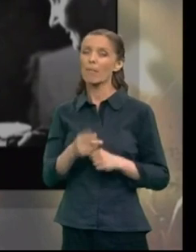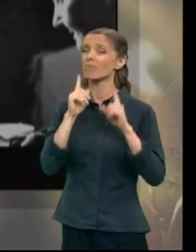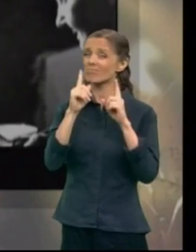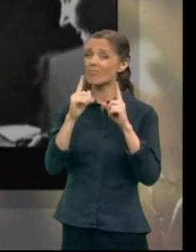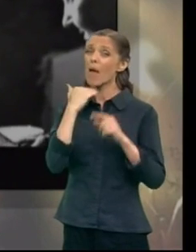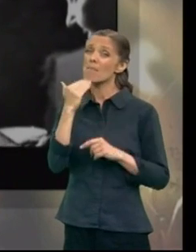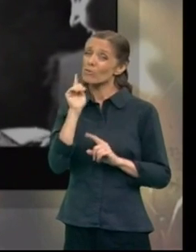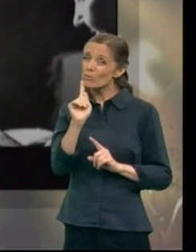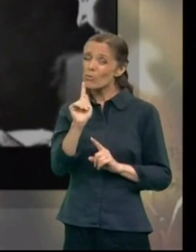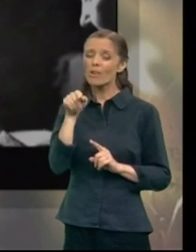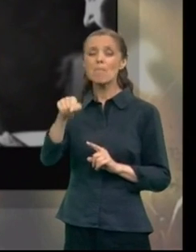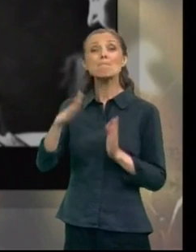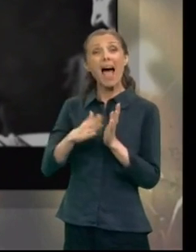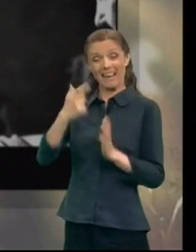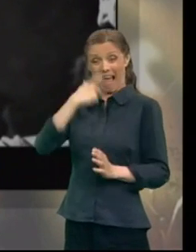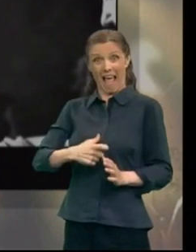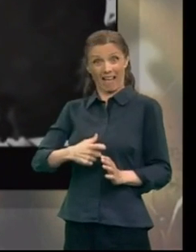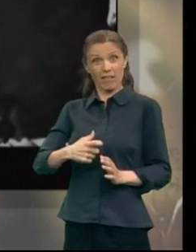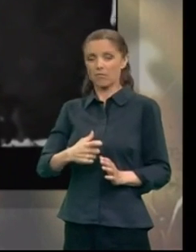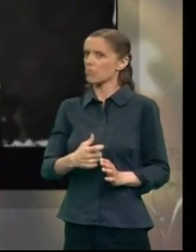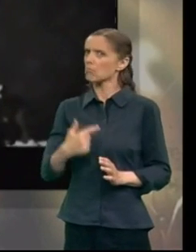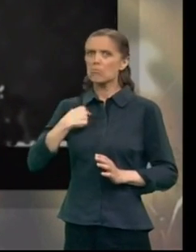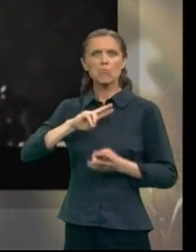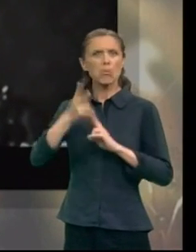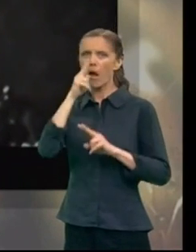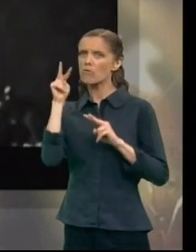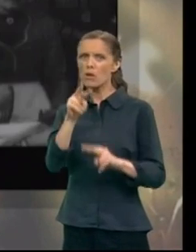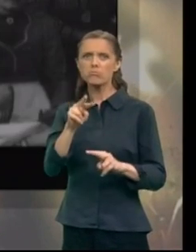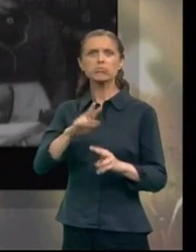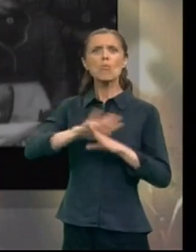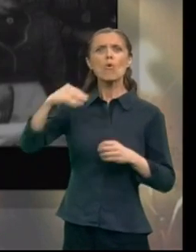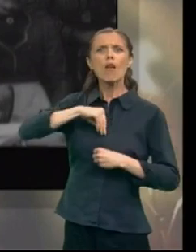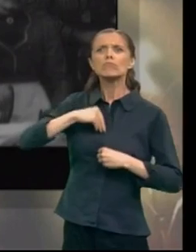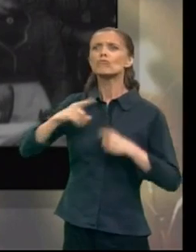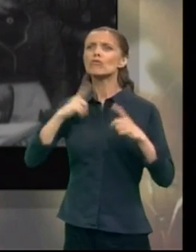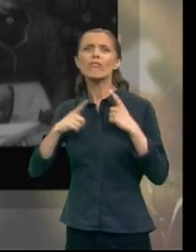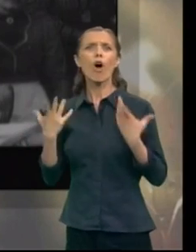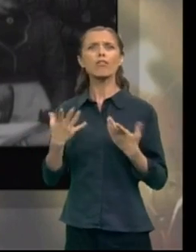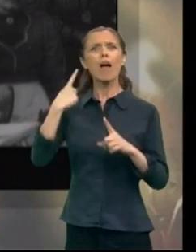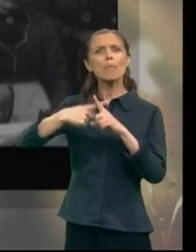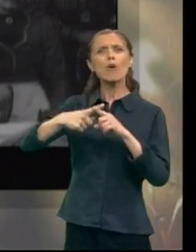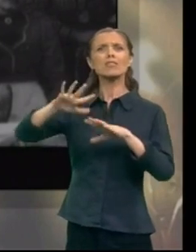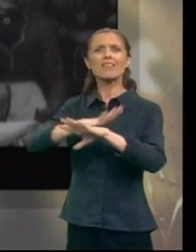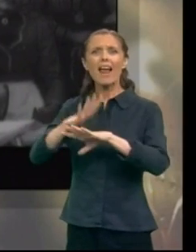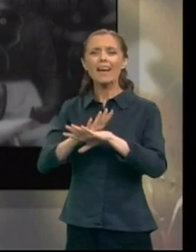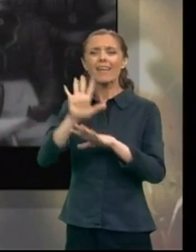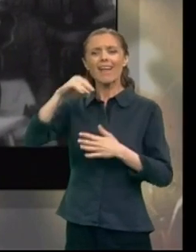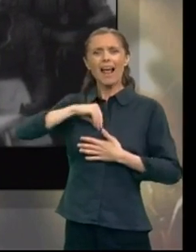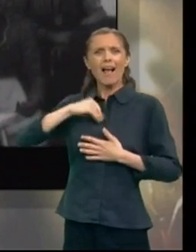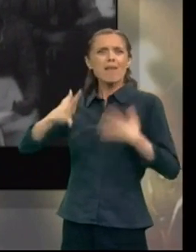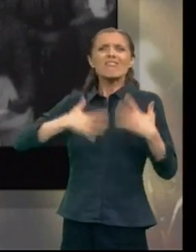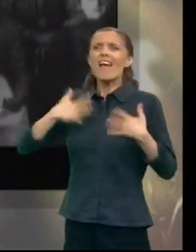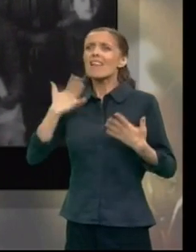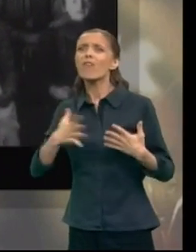Međutim, Margaret je drugačije doživljavala stvari. Bila je puna života, zračila pozitivnom energijom, a njena vesela društvena priroda činila ju